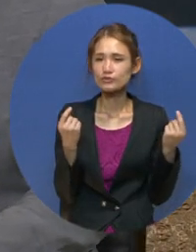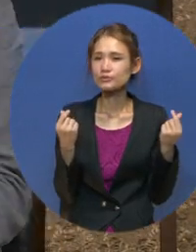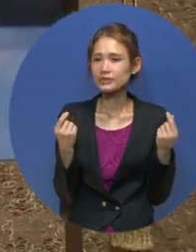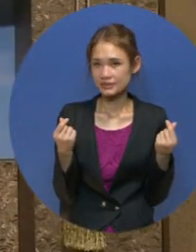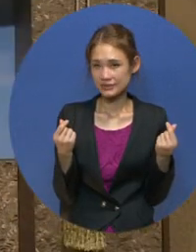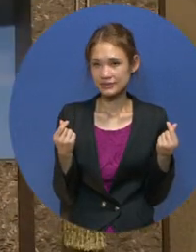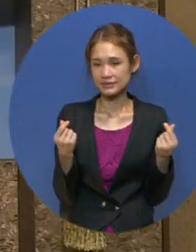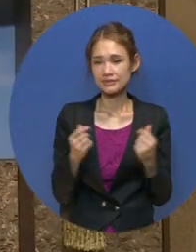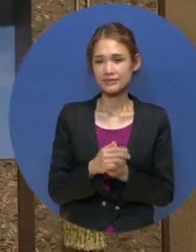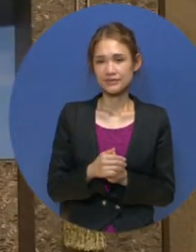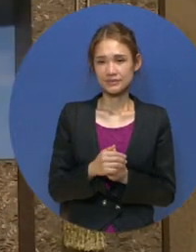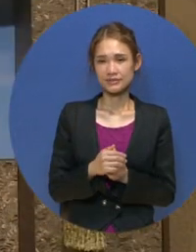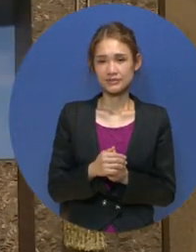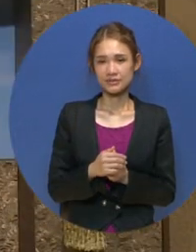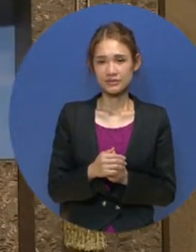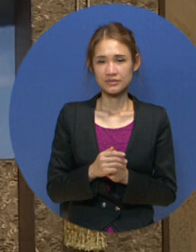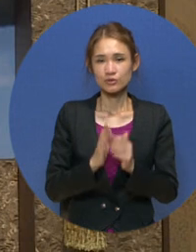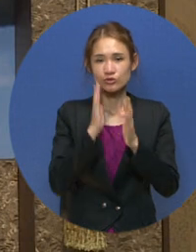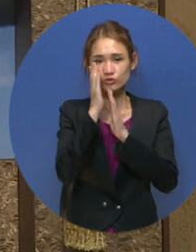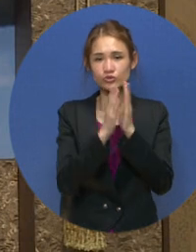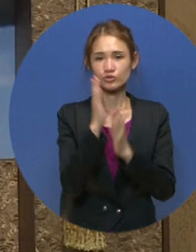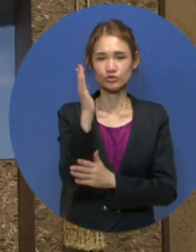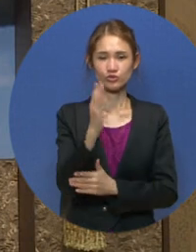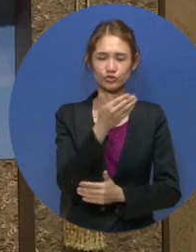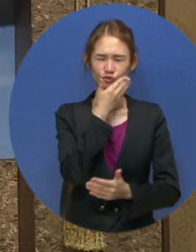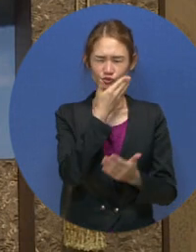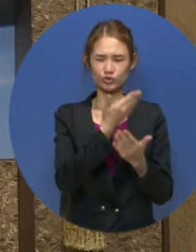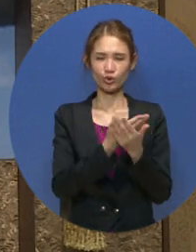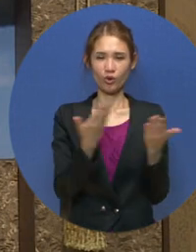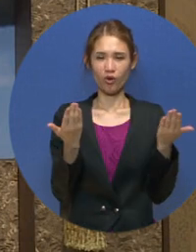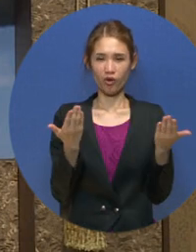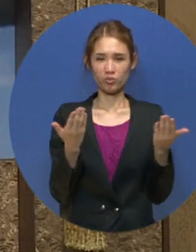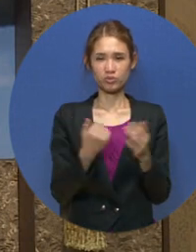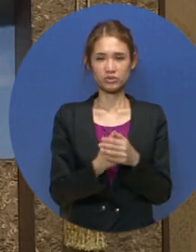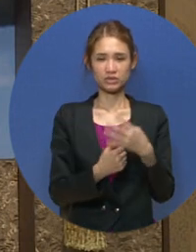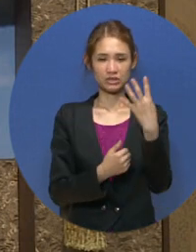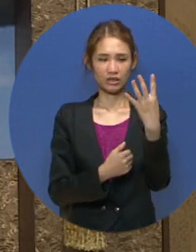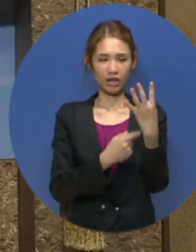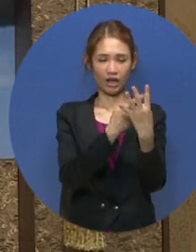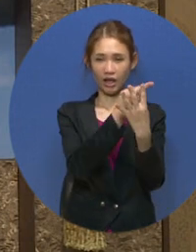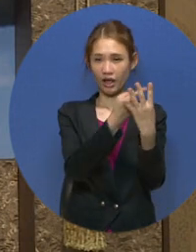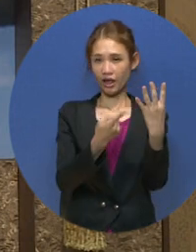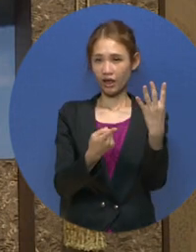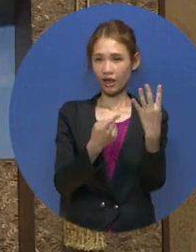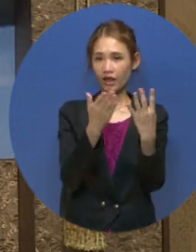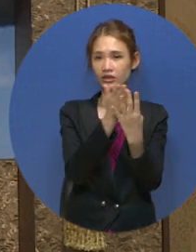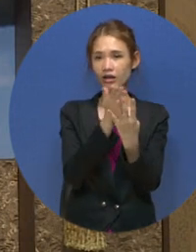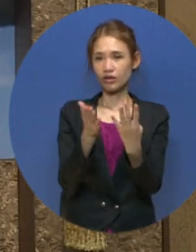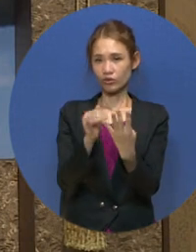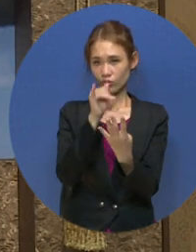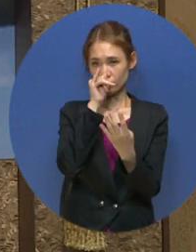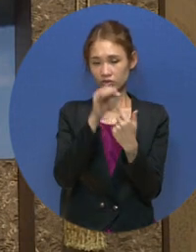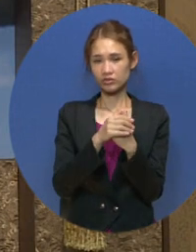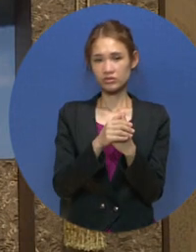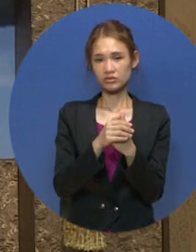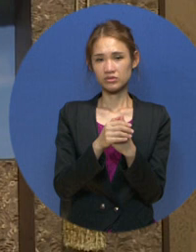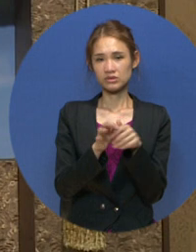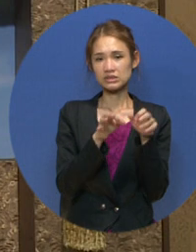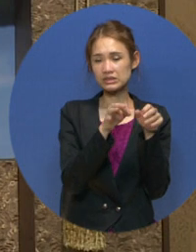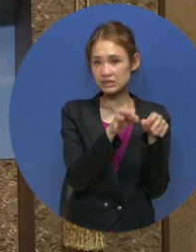되고요. 저희 숲스토리의 주요 업무들은 네. 크게는 네 개로 나눠집니다. 네.